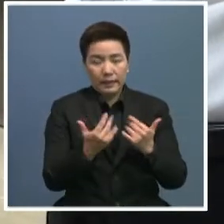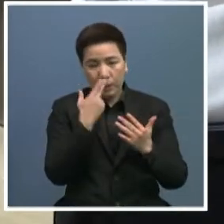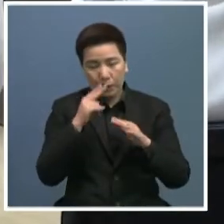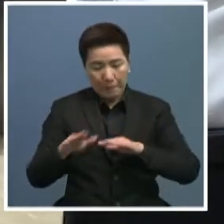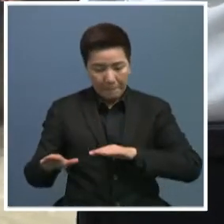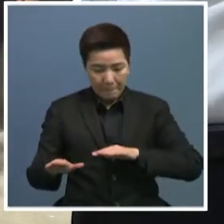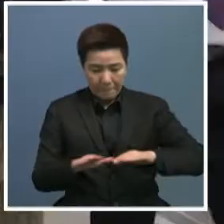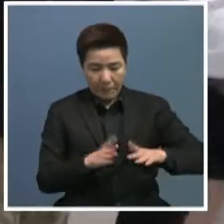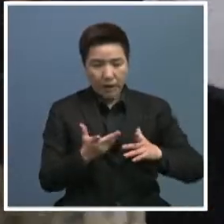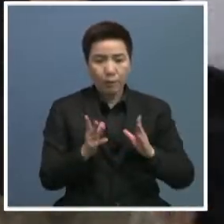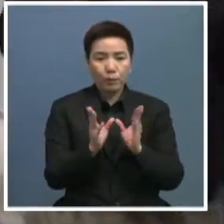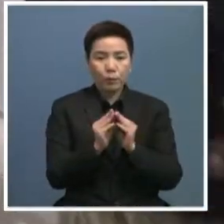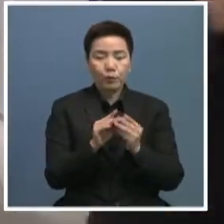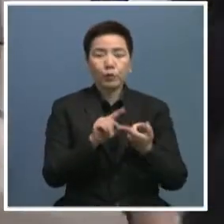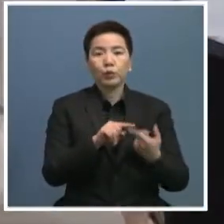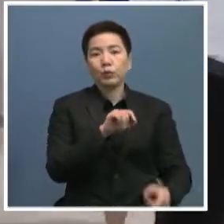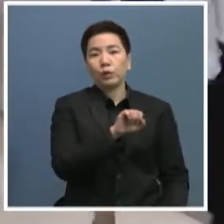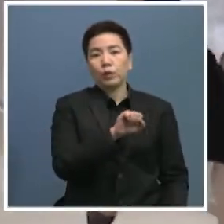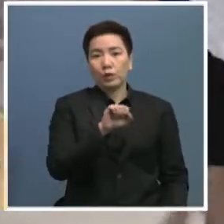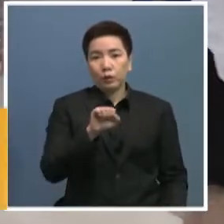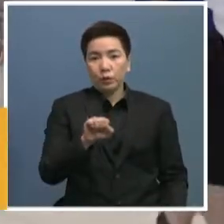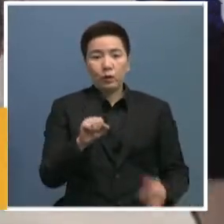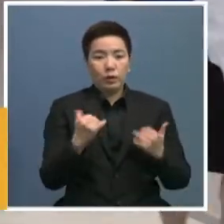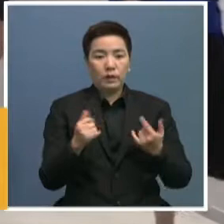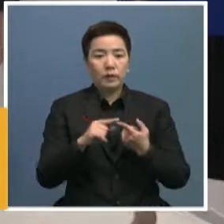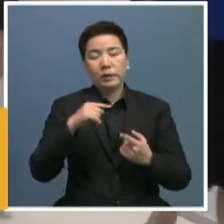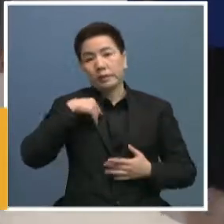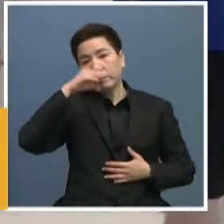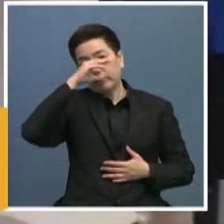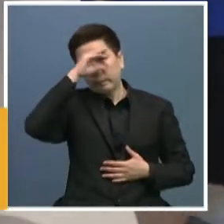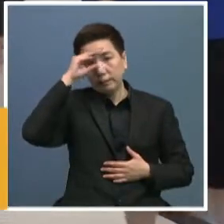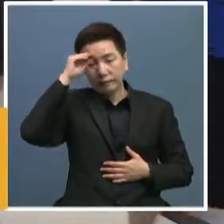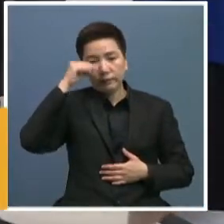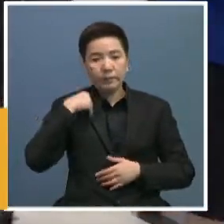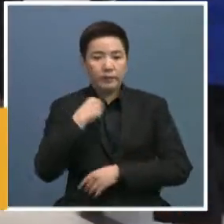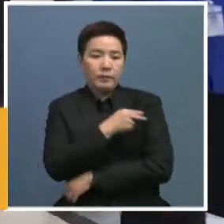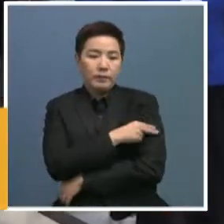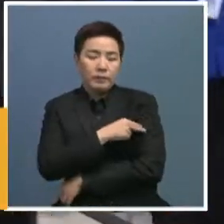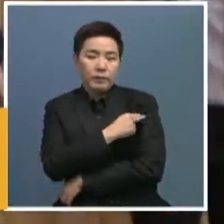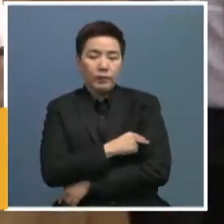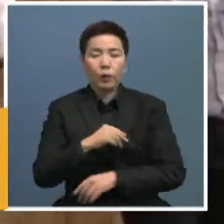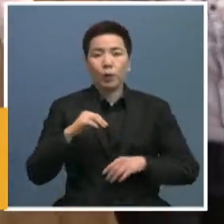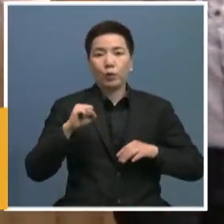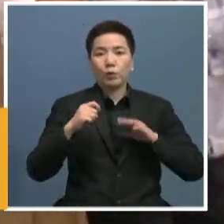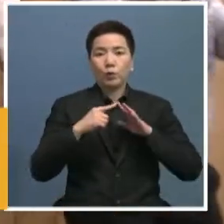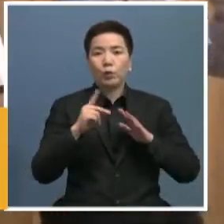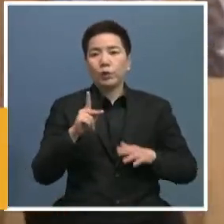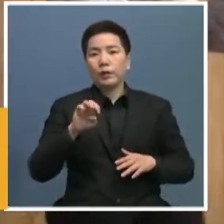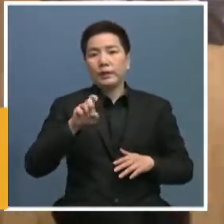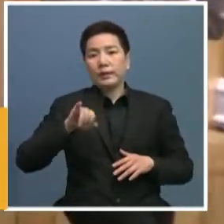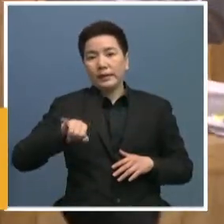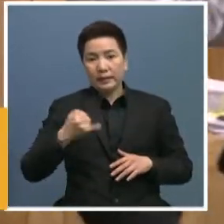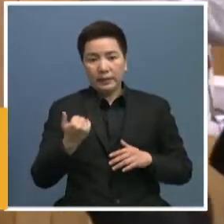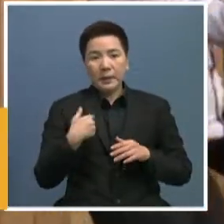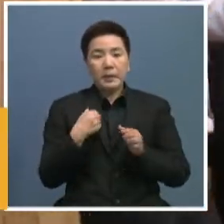เตรียมความพร้อมรับการประชุมสสโดยนอกจากคุณชวนเองแล้วเนี่ยคุณหมอสุกิจอัตโถปกรณ์ที่ปรึกษาประธานสภาผู้แทน